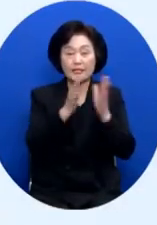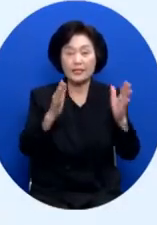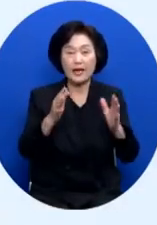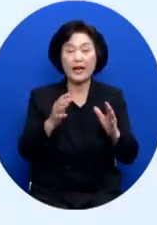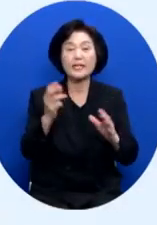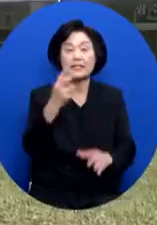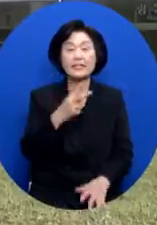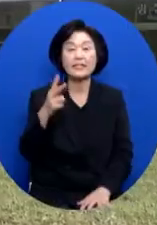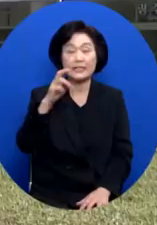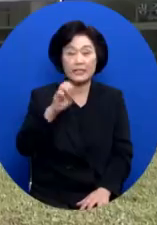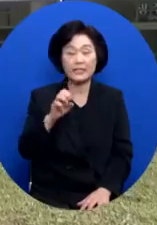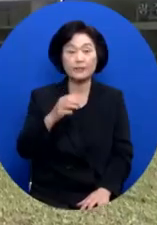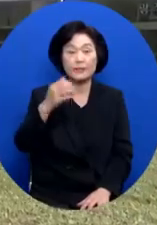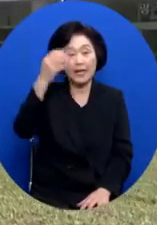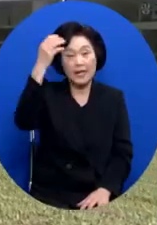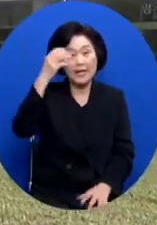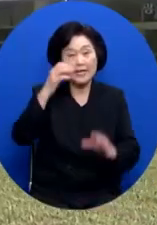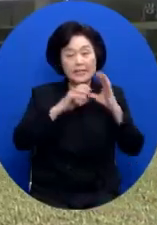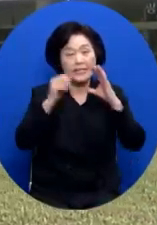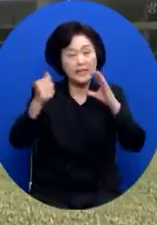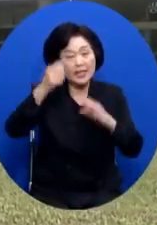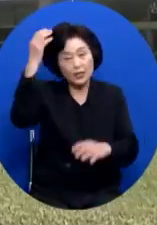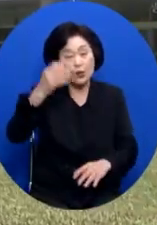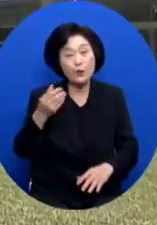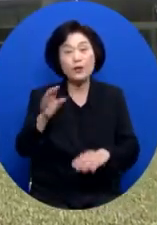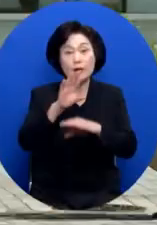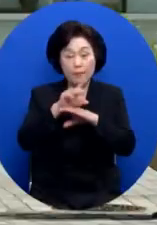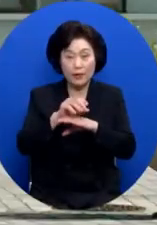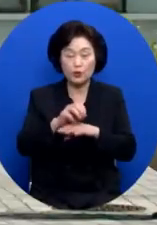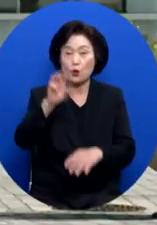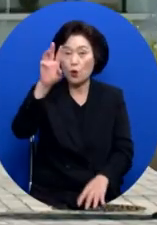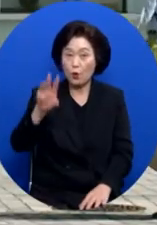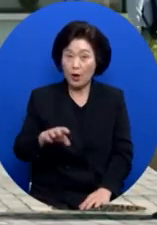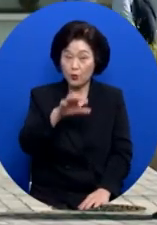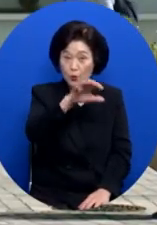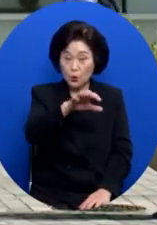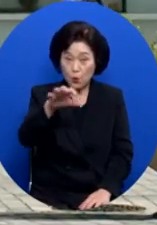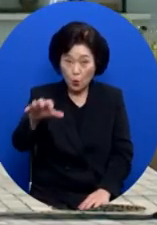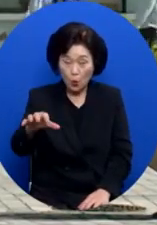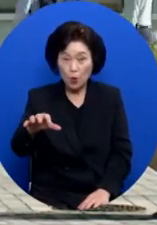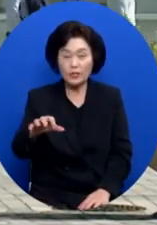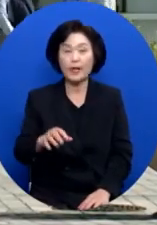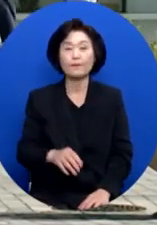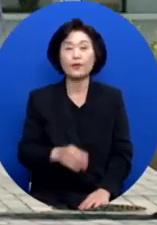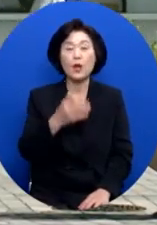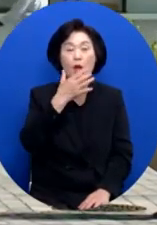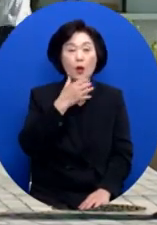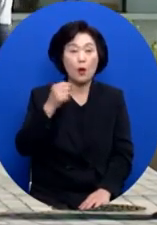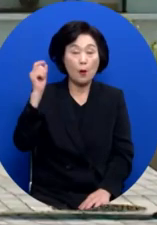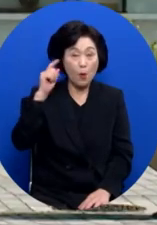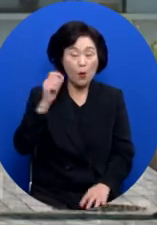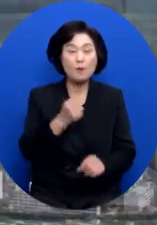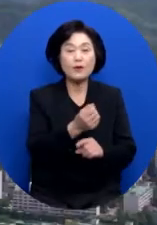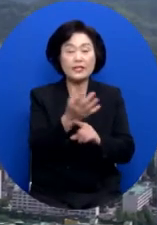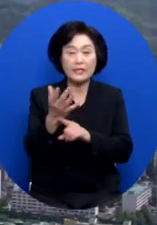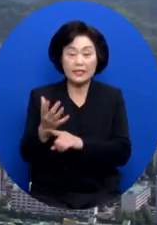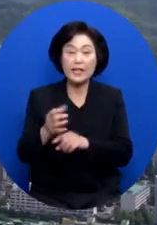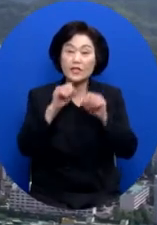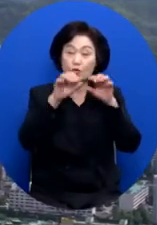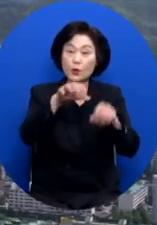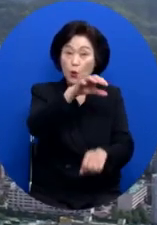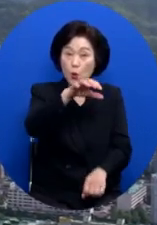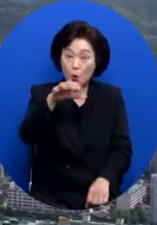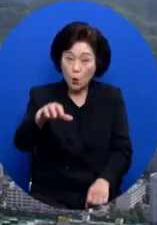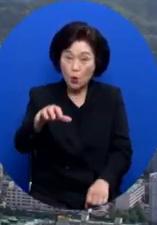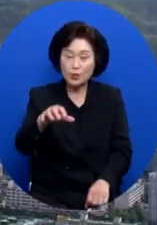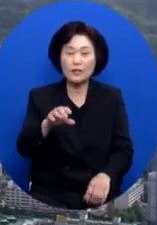위크. 광주광역시 강기정 시장은 광주 지역의 근대문화 시작점인 선교 현장 곳곳을 CTS와